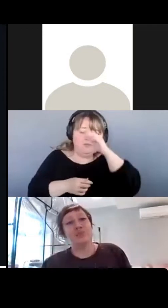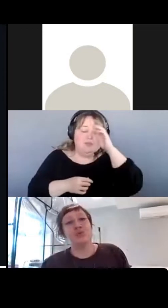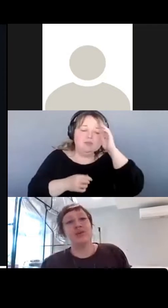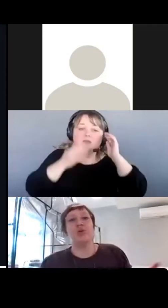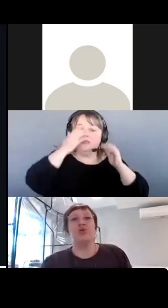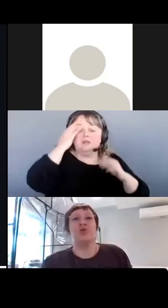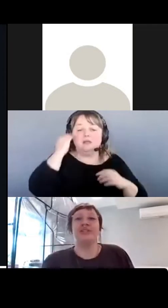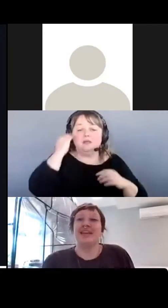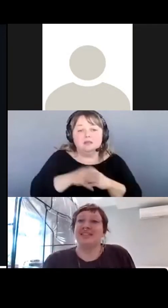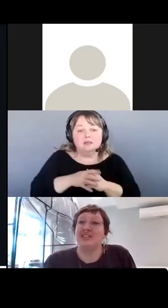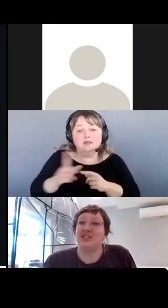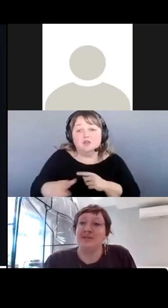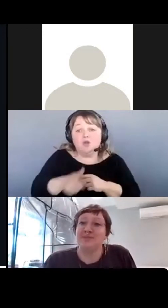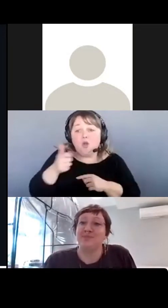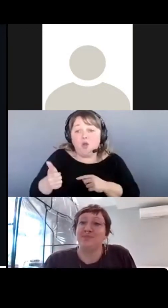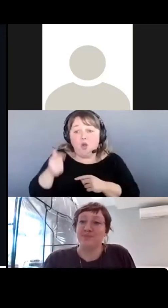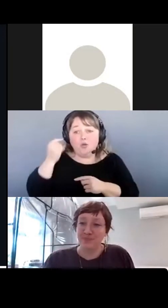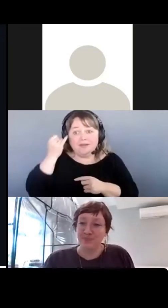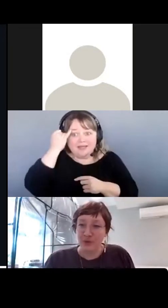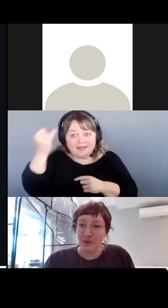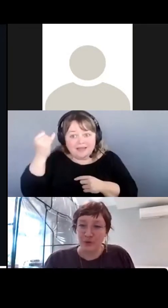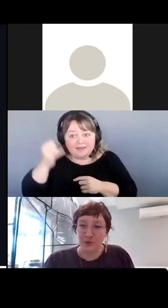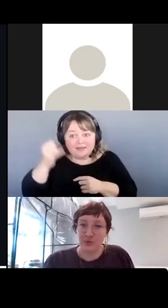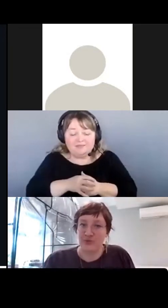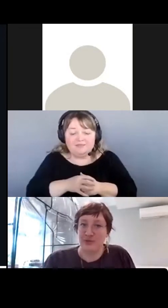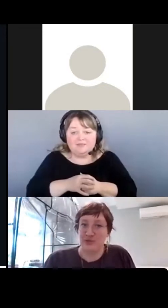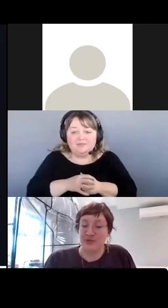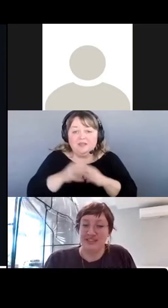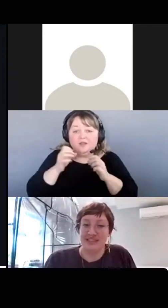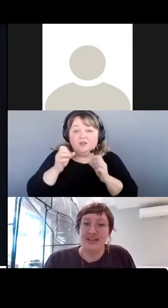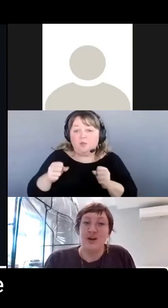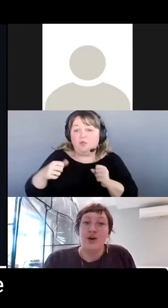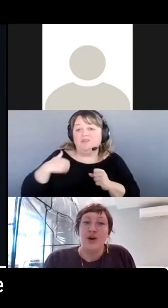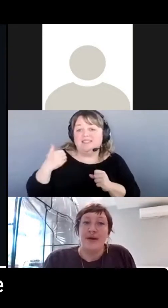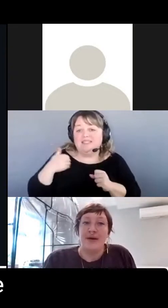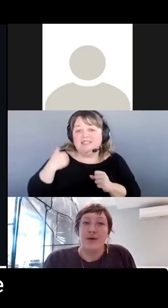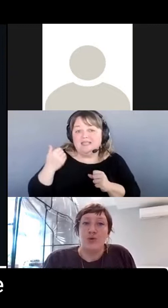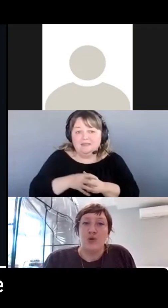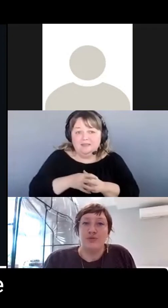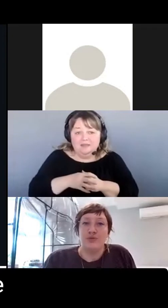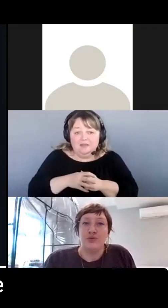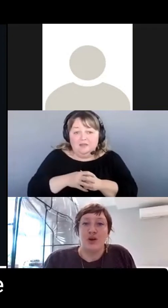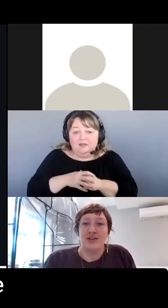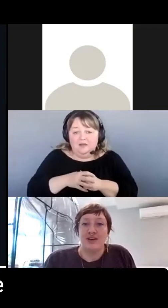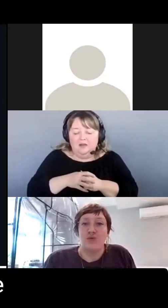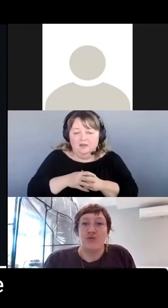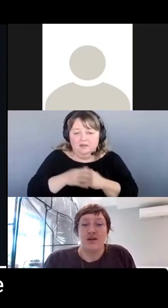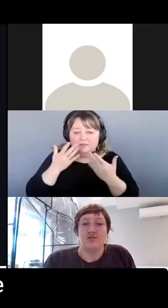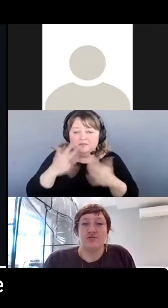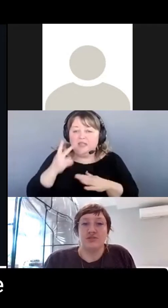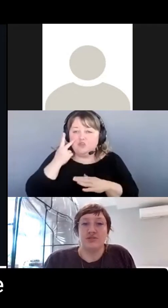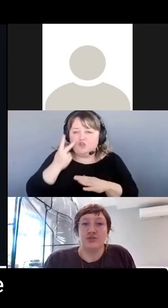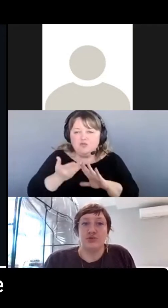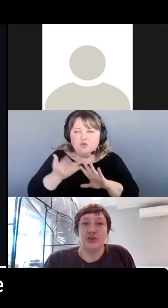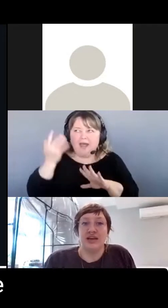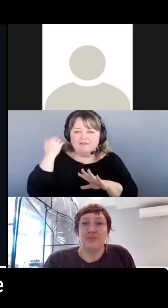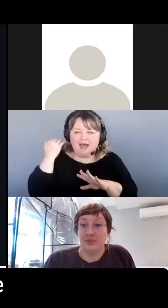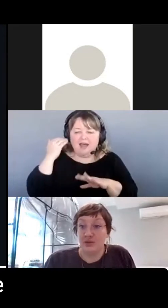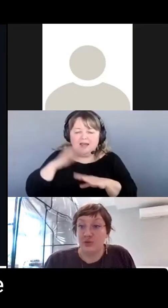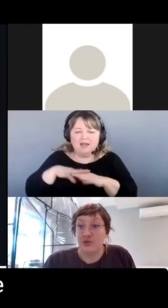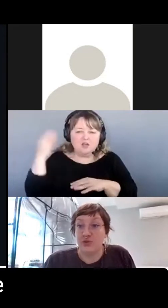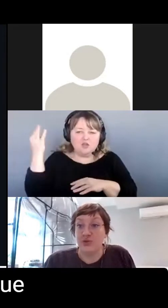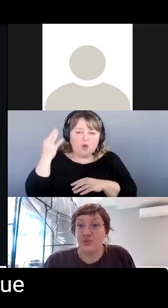Et puis, une autre stratégie que vous pouvez utiliser, on l'a vu lors de la conférence sur